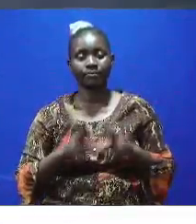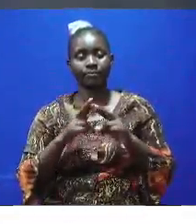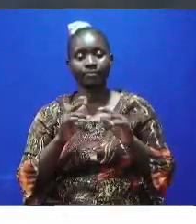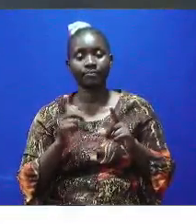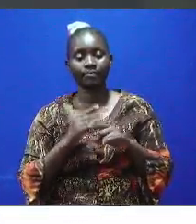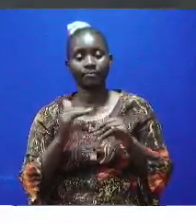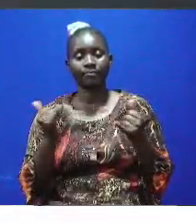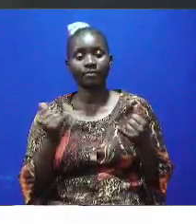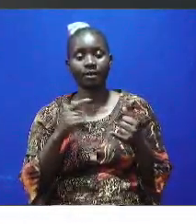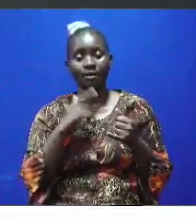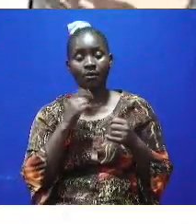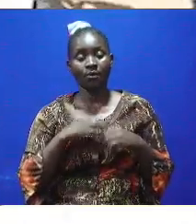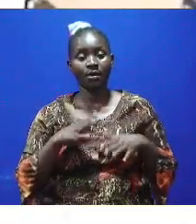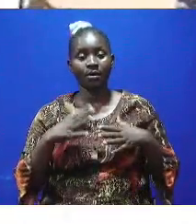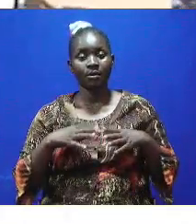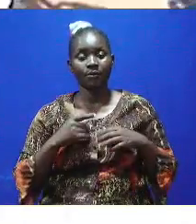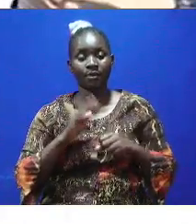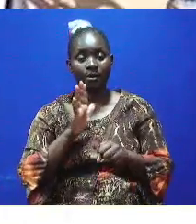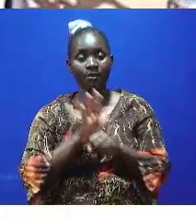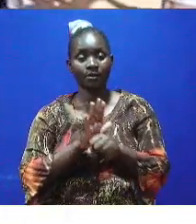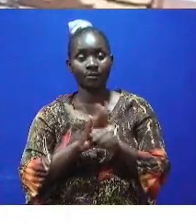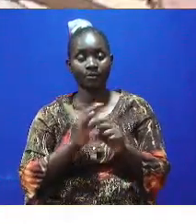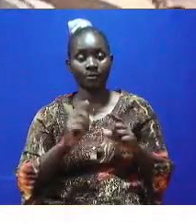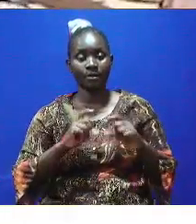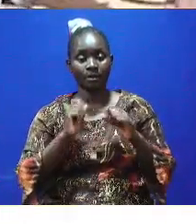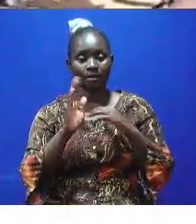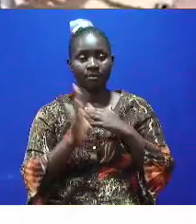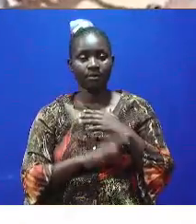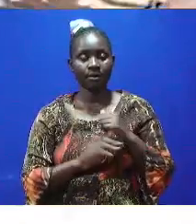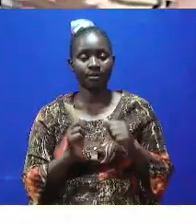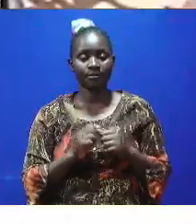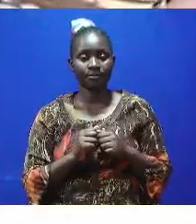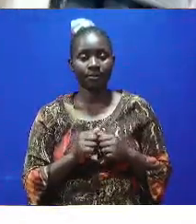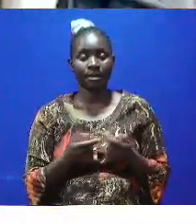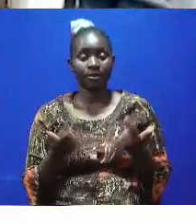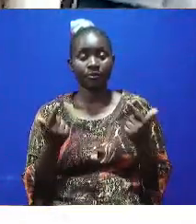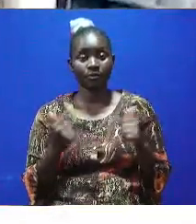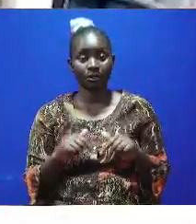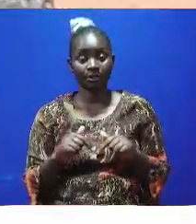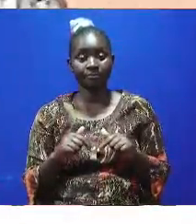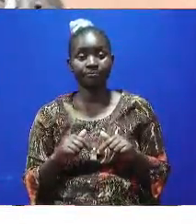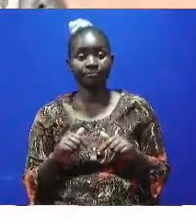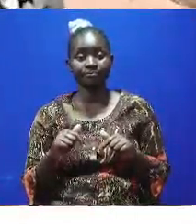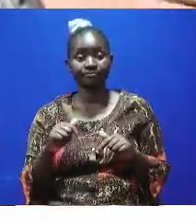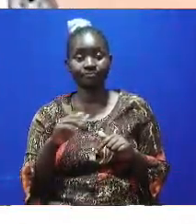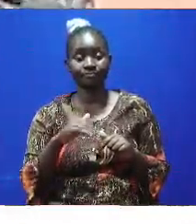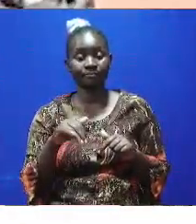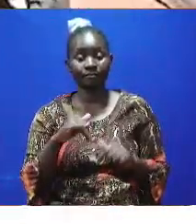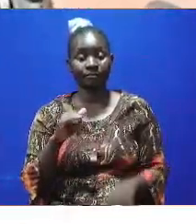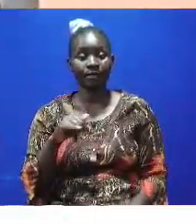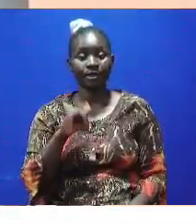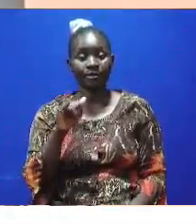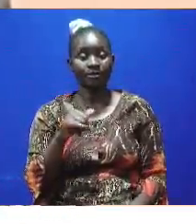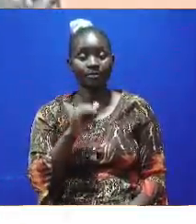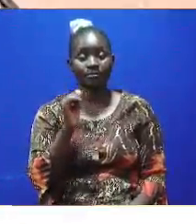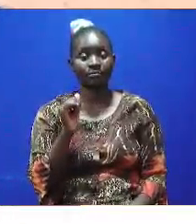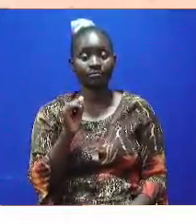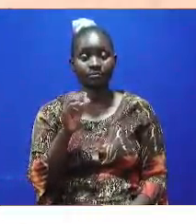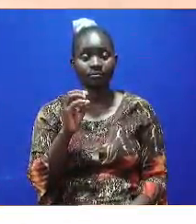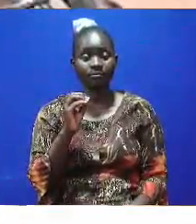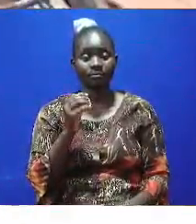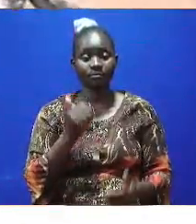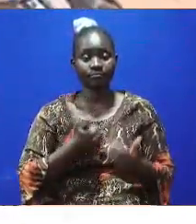nigo abangi babiriba kwenyora akongu. Litko lialero asensemo ya Jokvila nigo